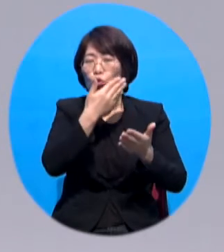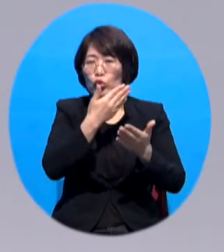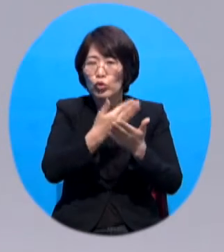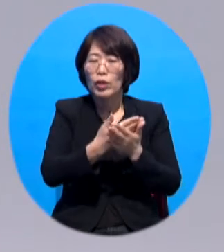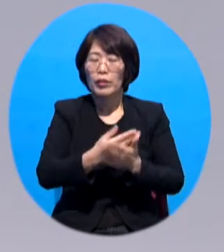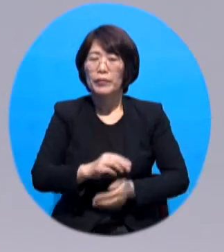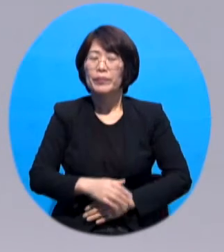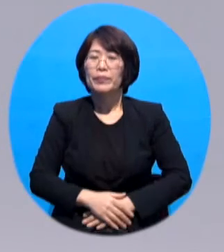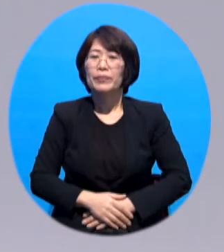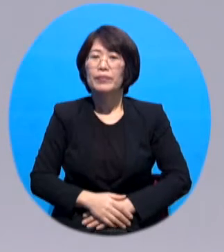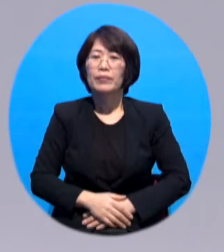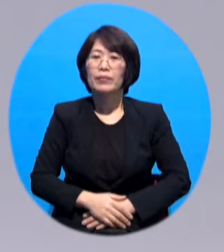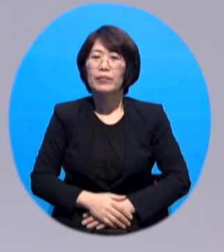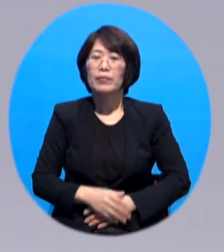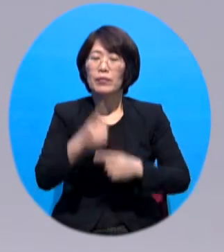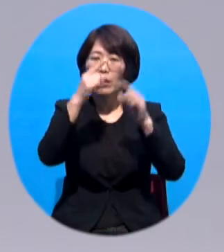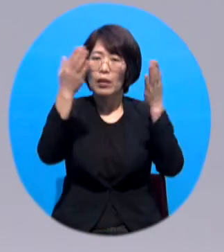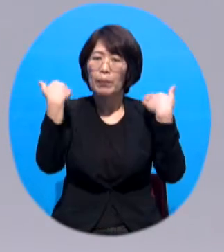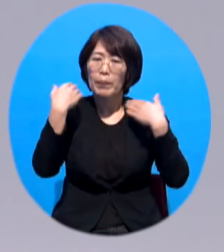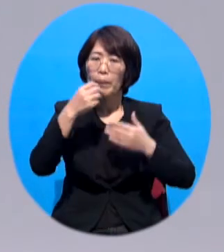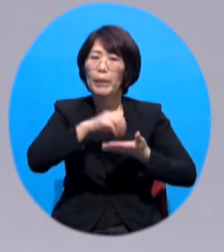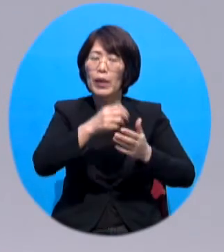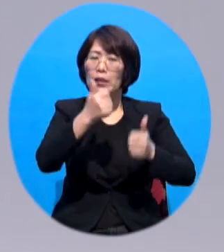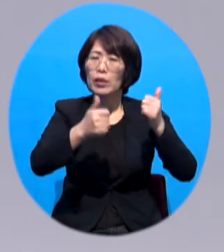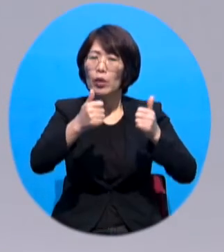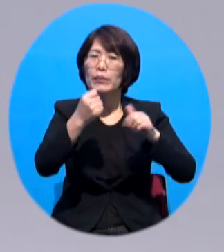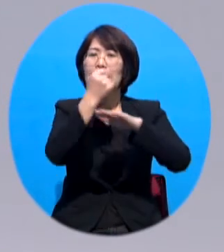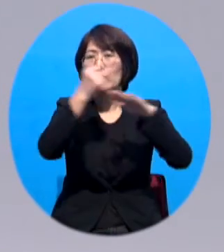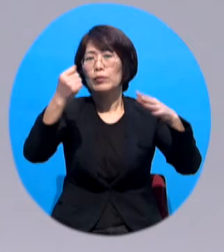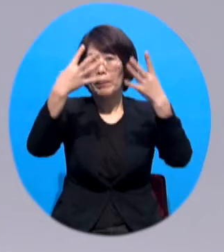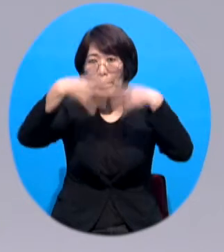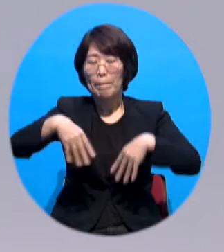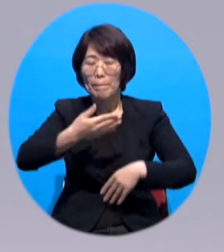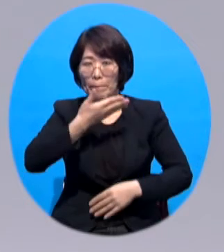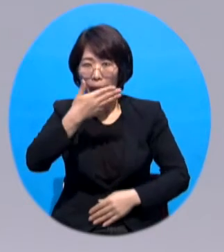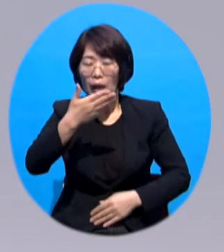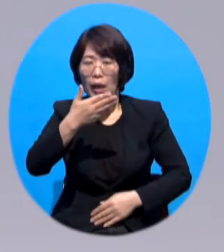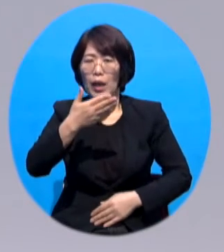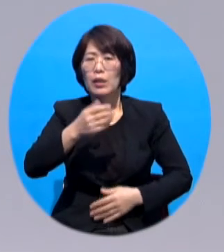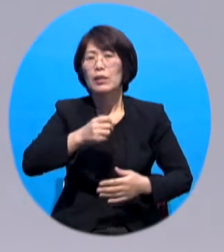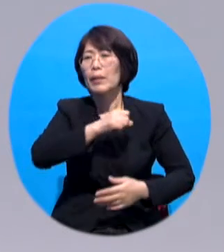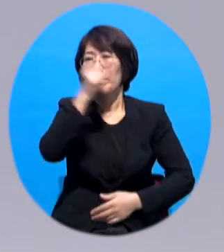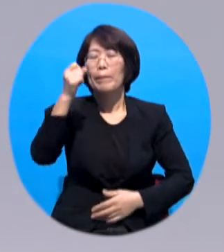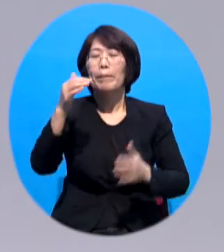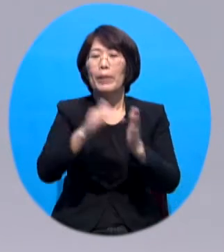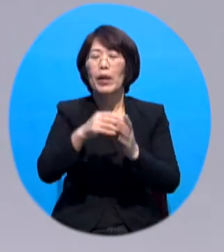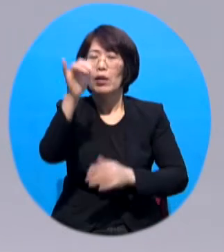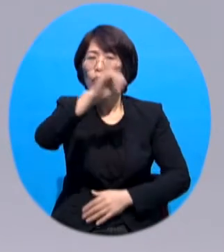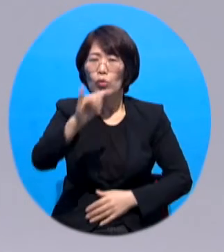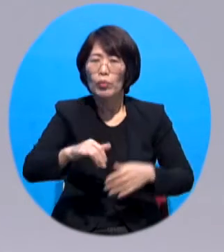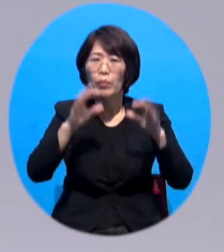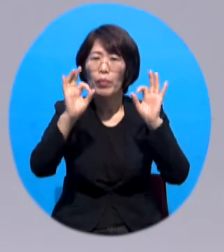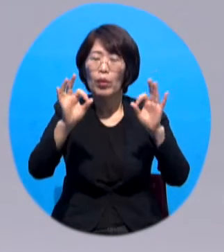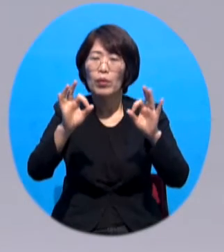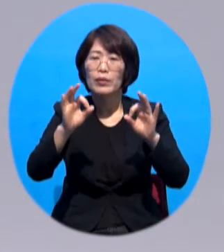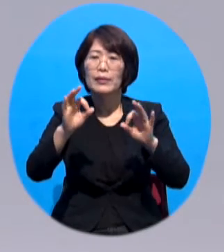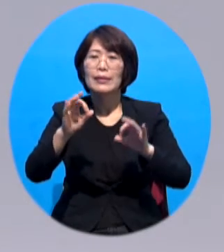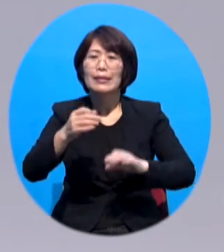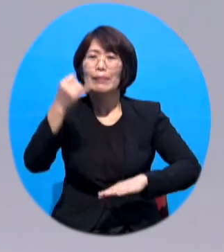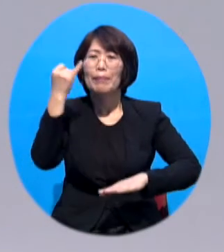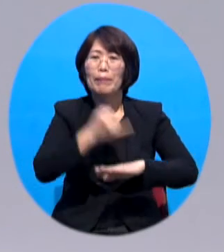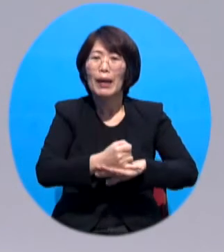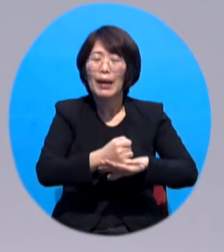같은 경우에 수능 최저 기준을 충족해야 합격의 됩니까 저희 전국적으로 보면은 최저등급